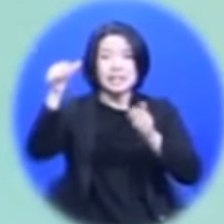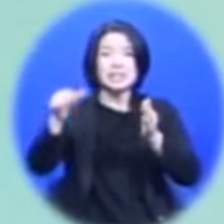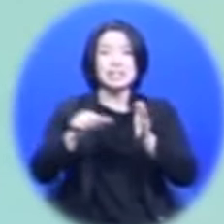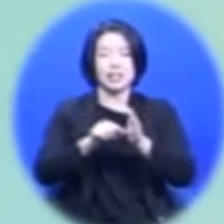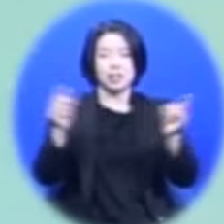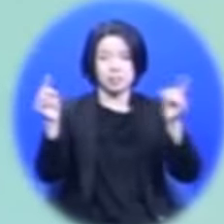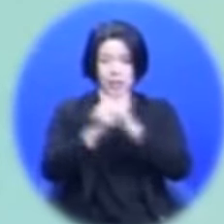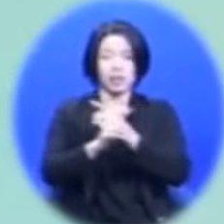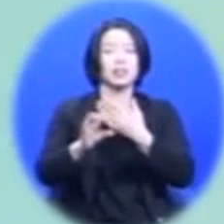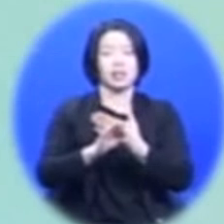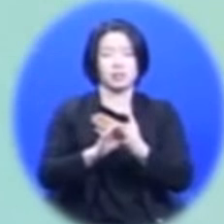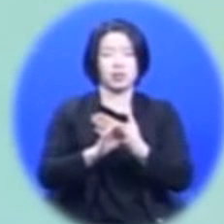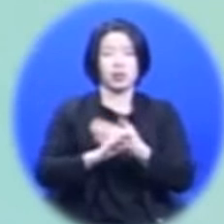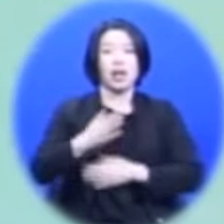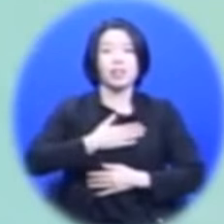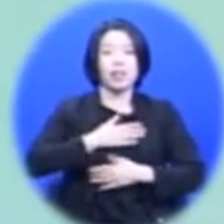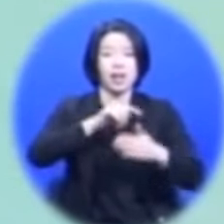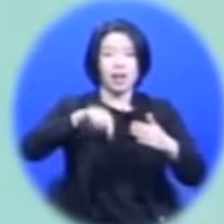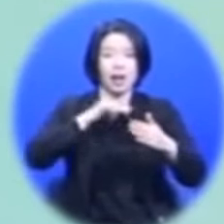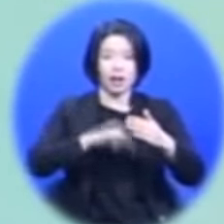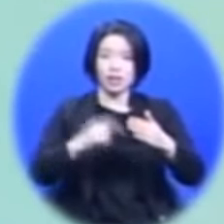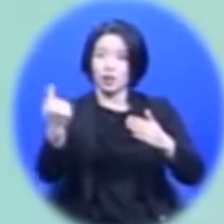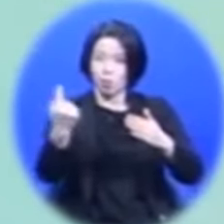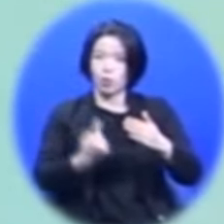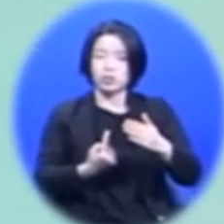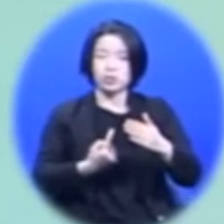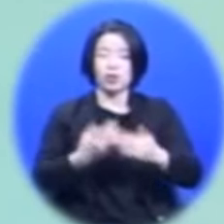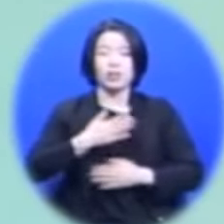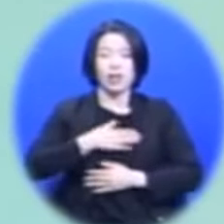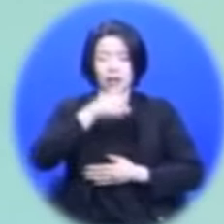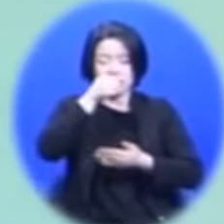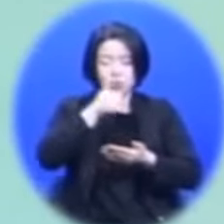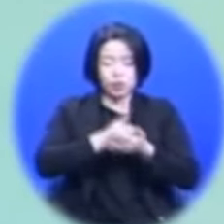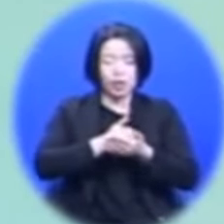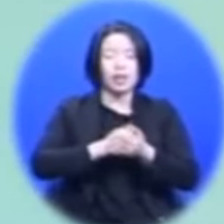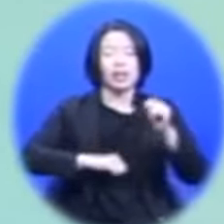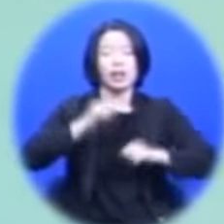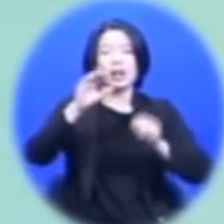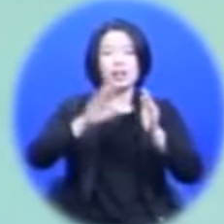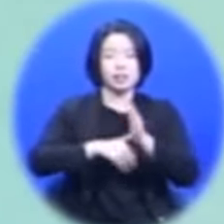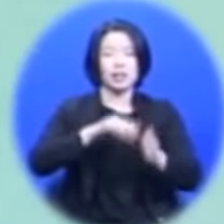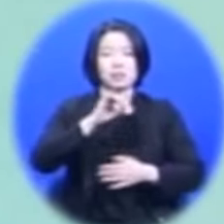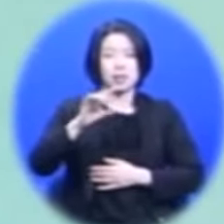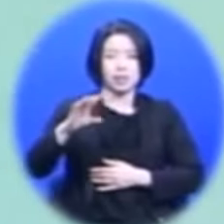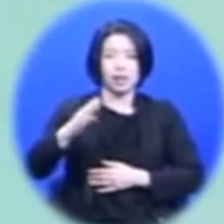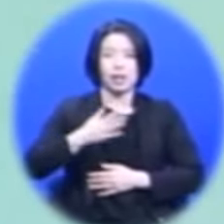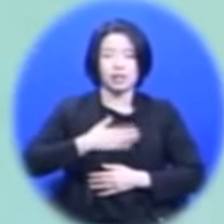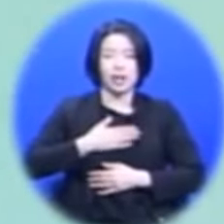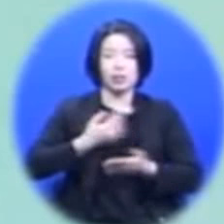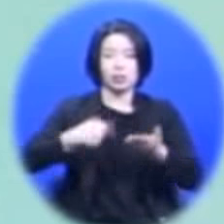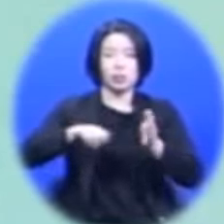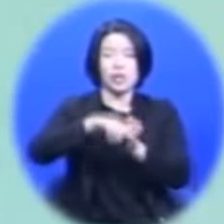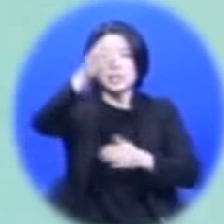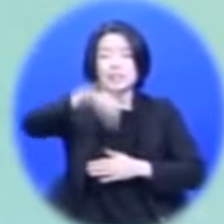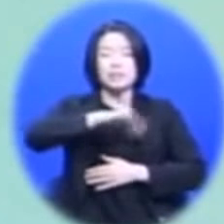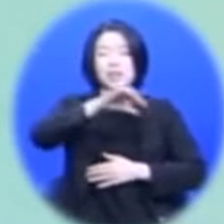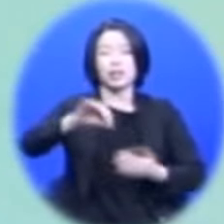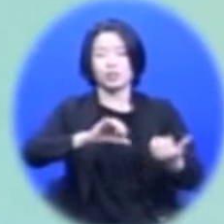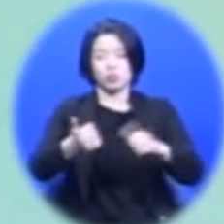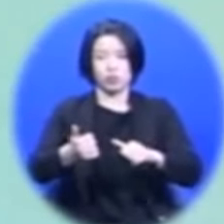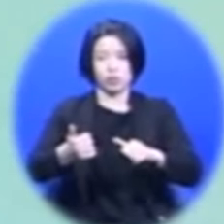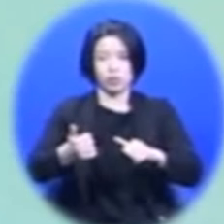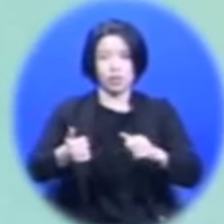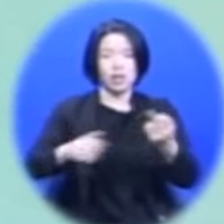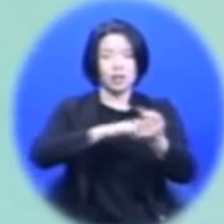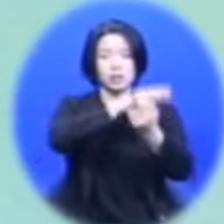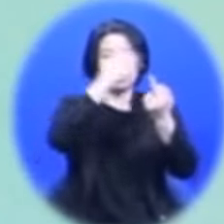바뀐다면 내 안에 오셔서 내가 죄 지을 때마다 나를 위해 십자가에 죽으신 분이에요. 겟세마네